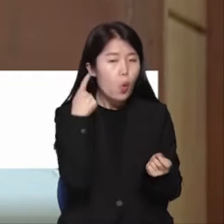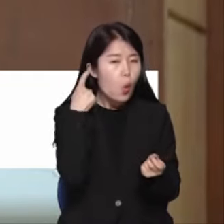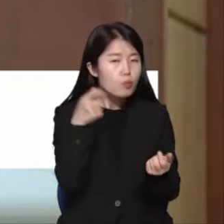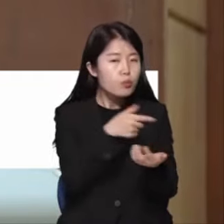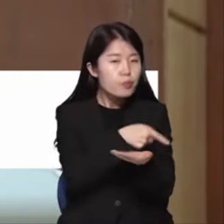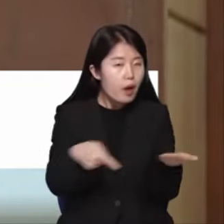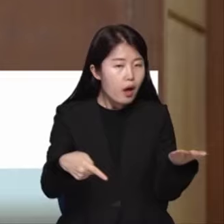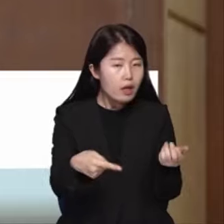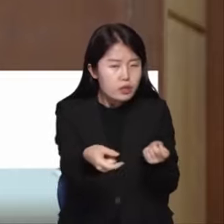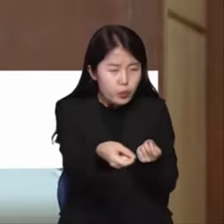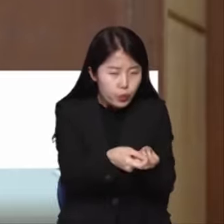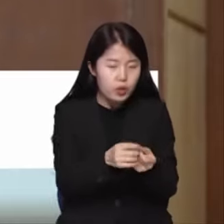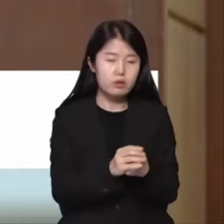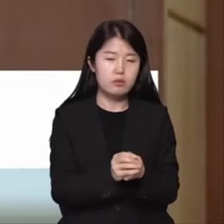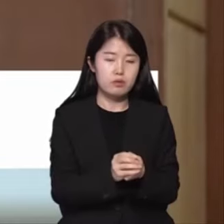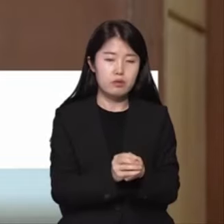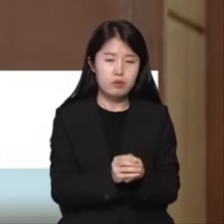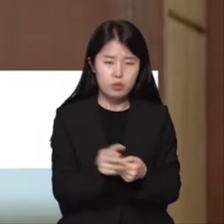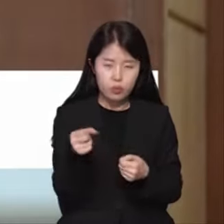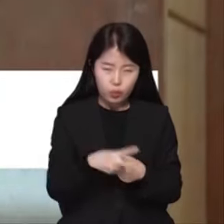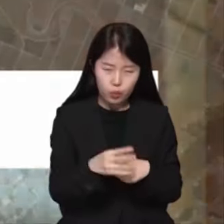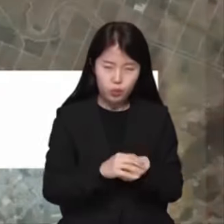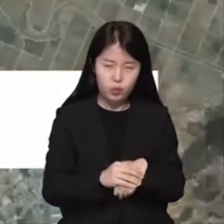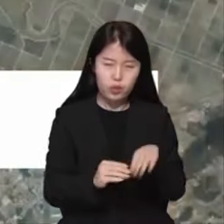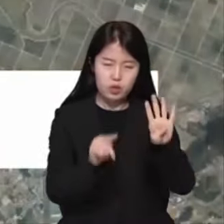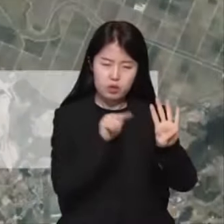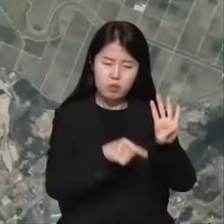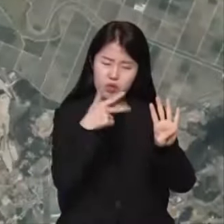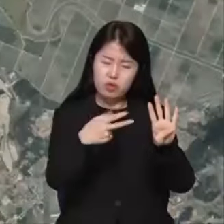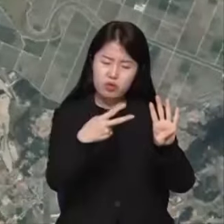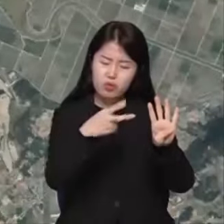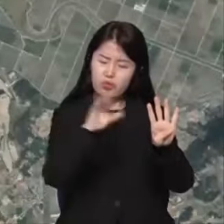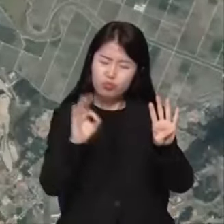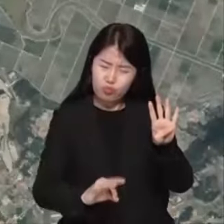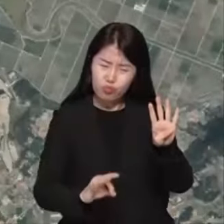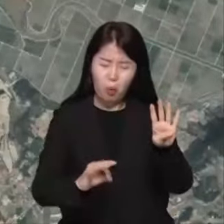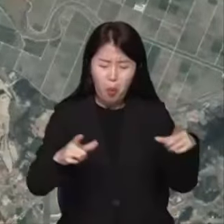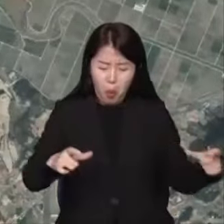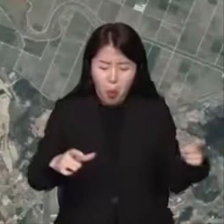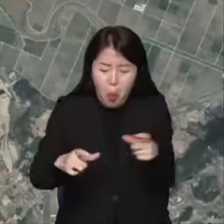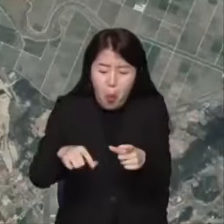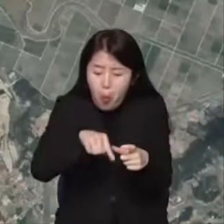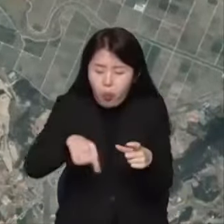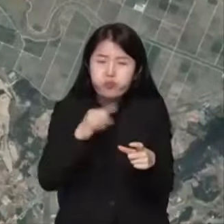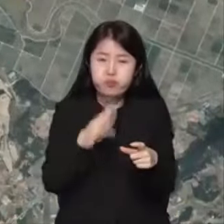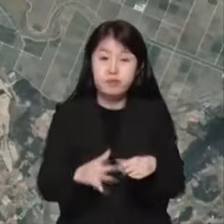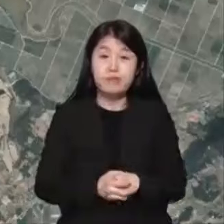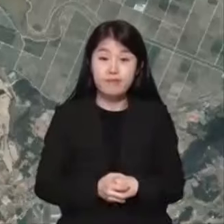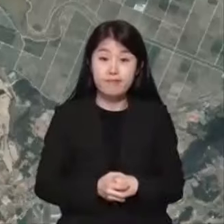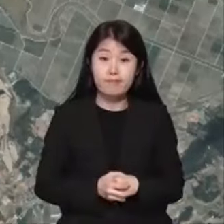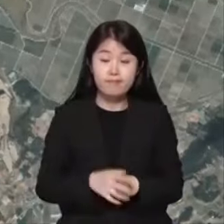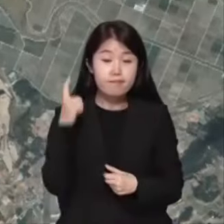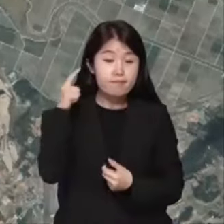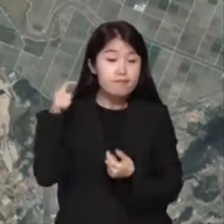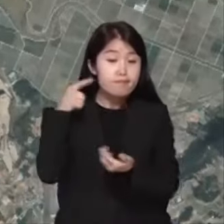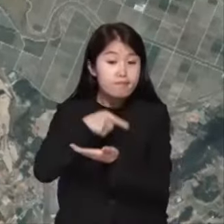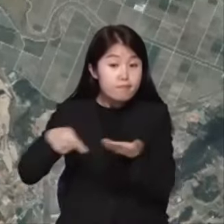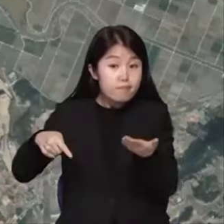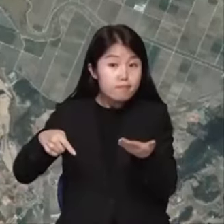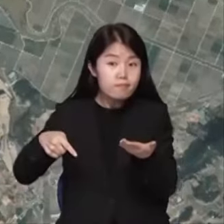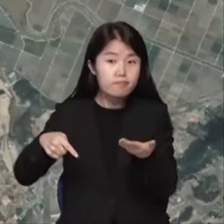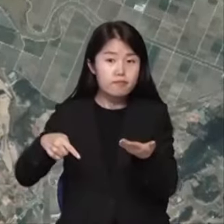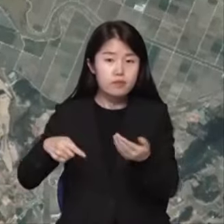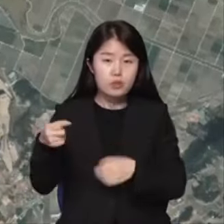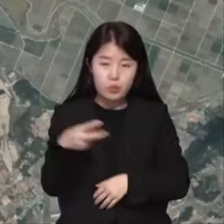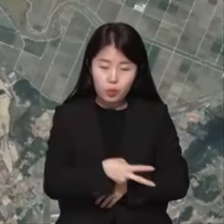전체 4.2% 수준이고요. 군공항 활주로의 위치로는 소음 피해와 해안 매립